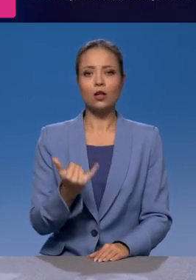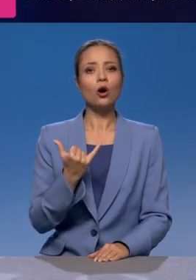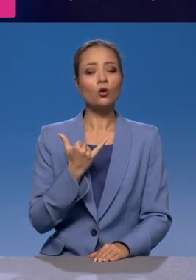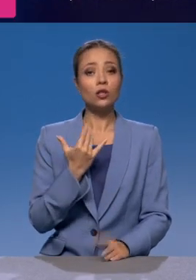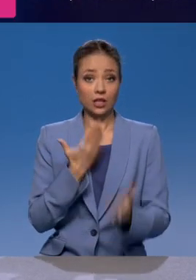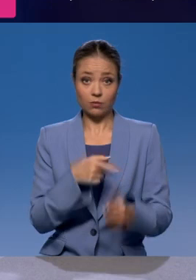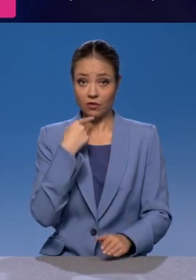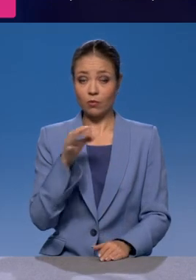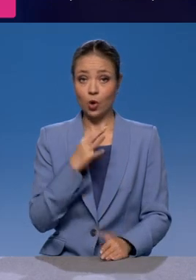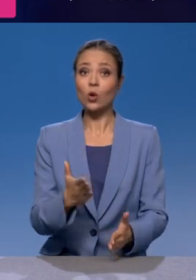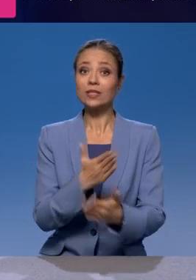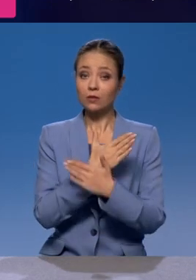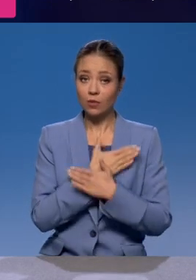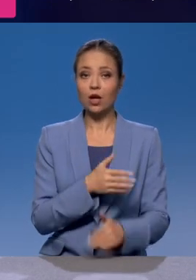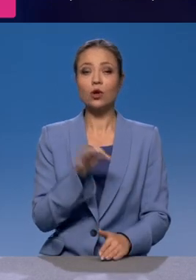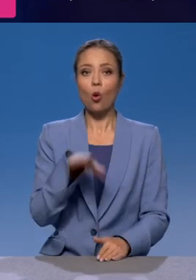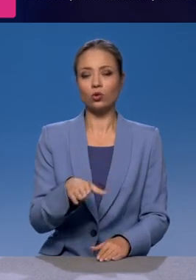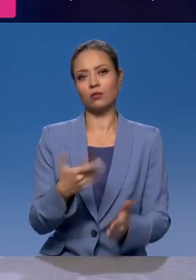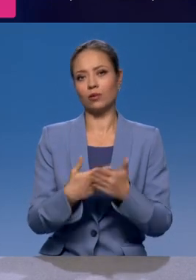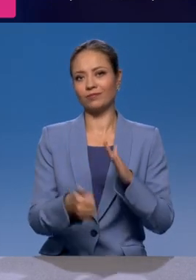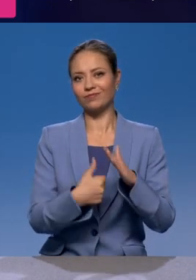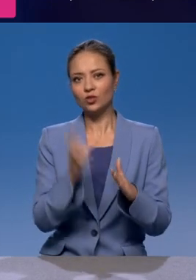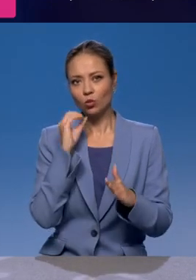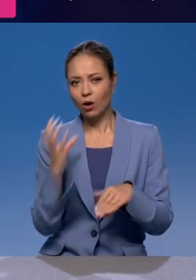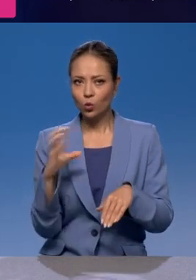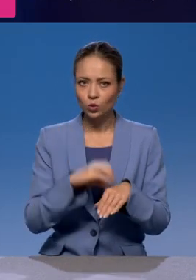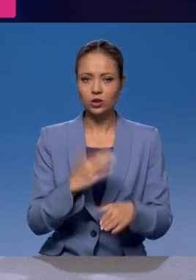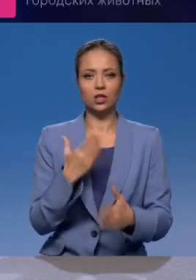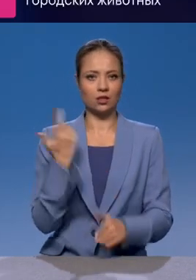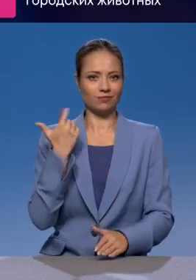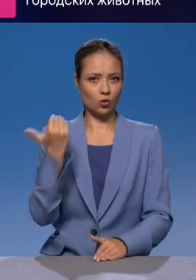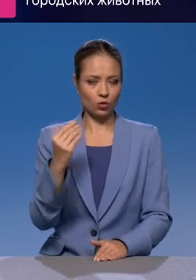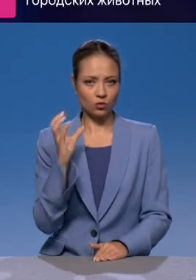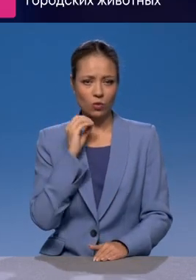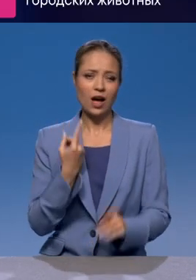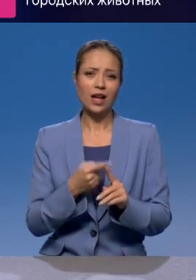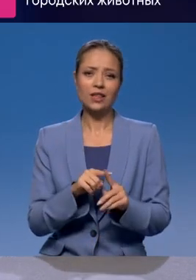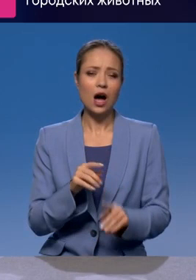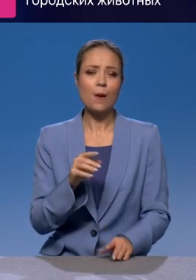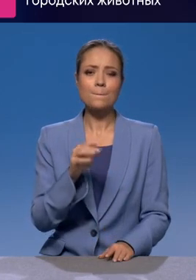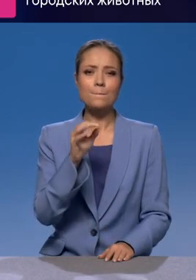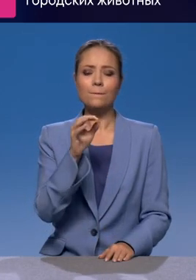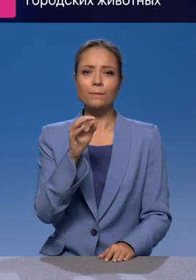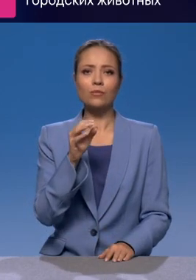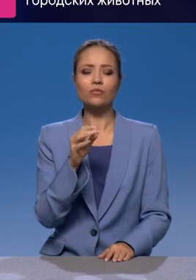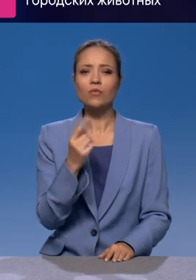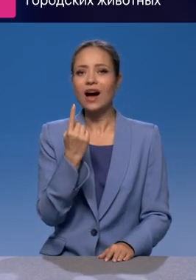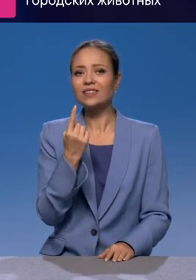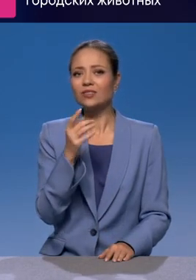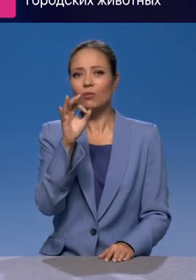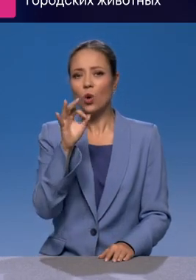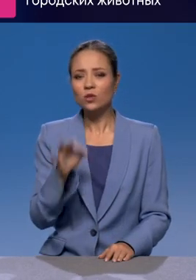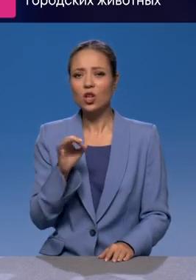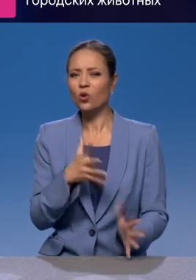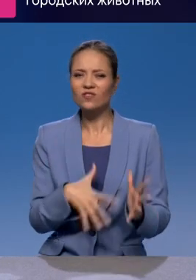смерти, да, от укусов бездомных собак или владельческих собак, то это доля процента от всех случаев